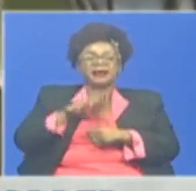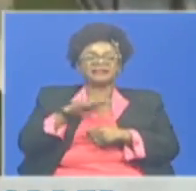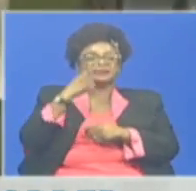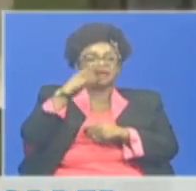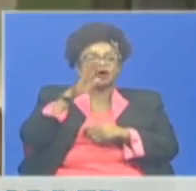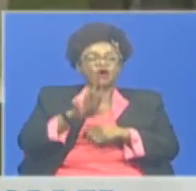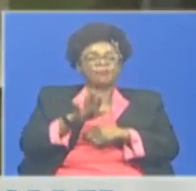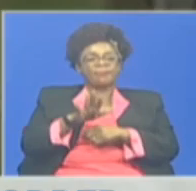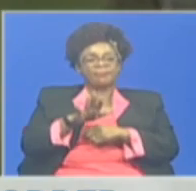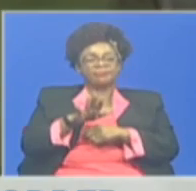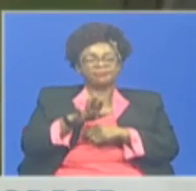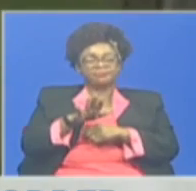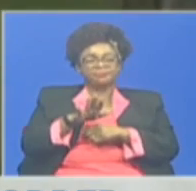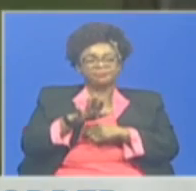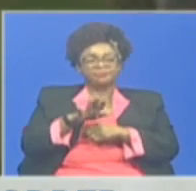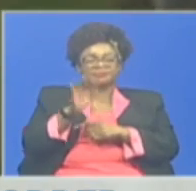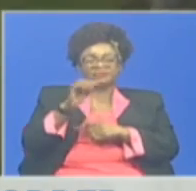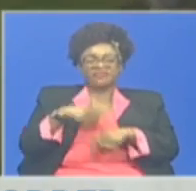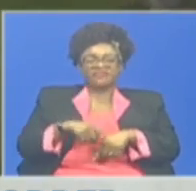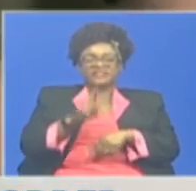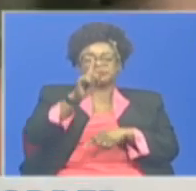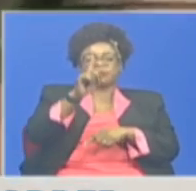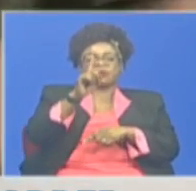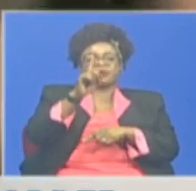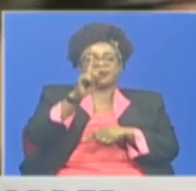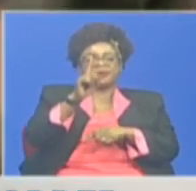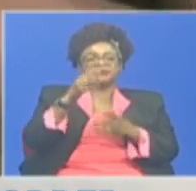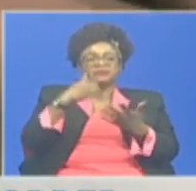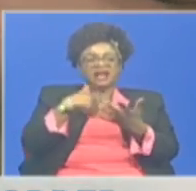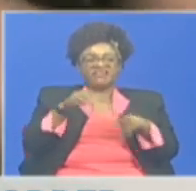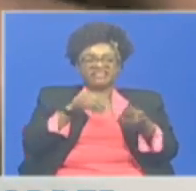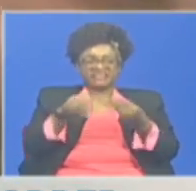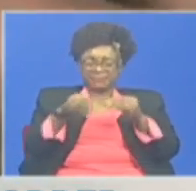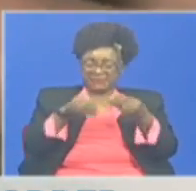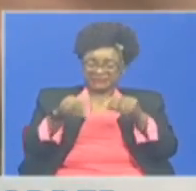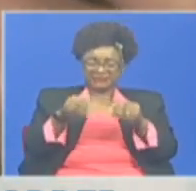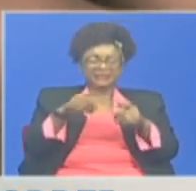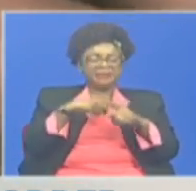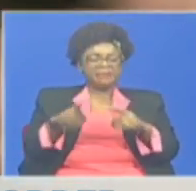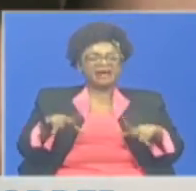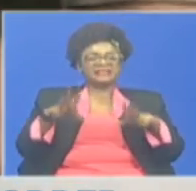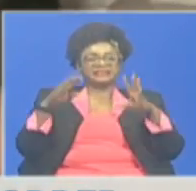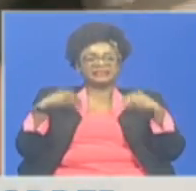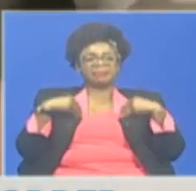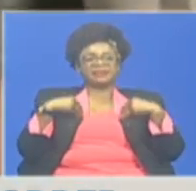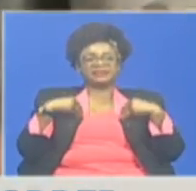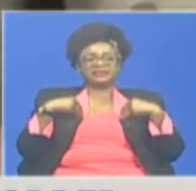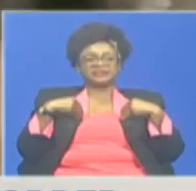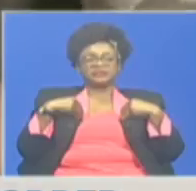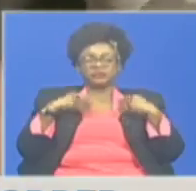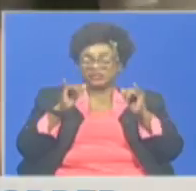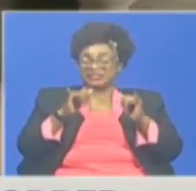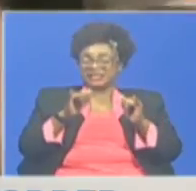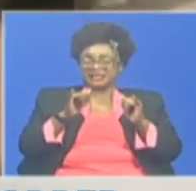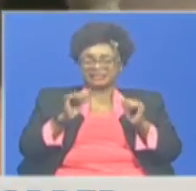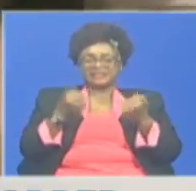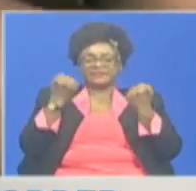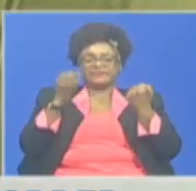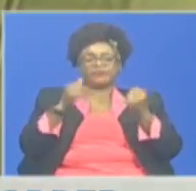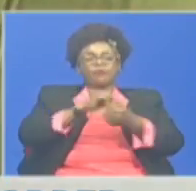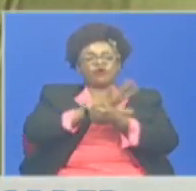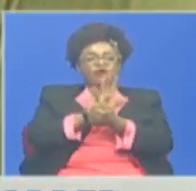Their firstborn son, a special needs kid, has also adapted to the dictates of staying safe from